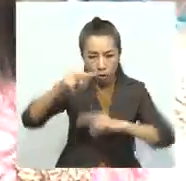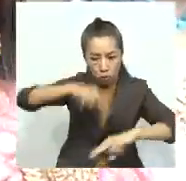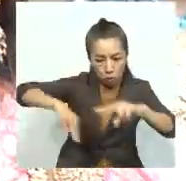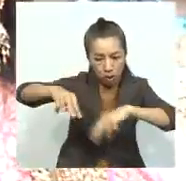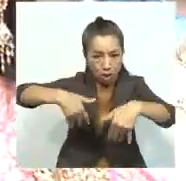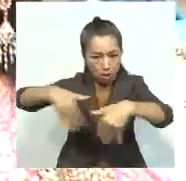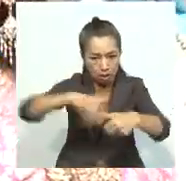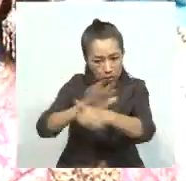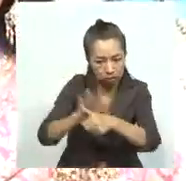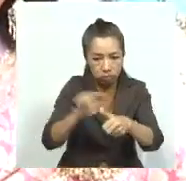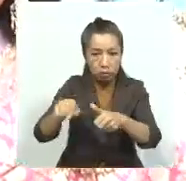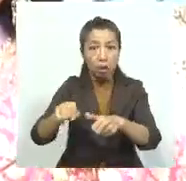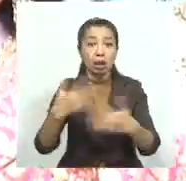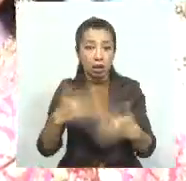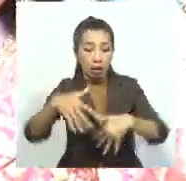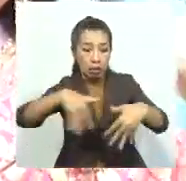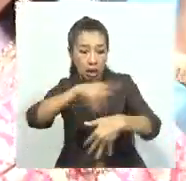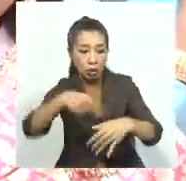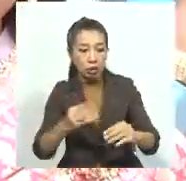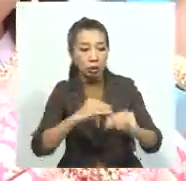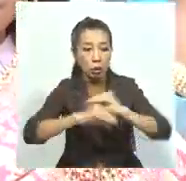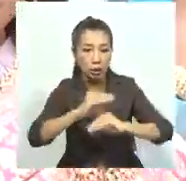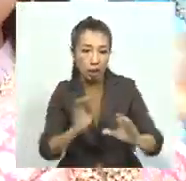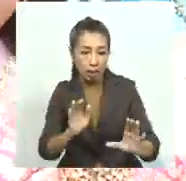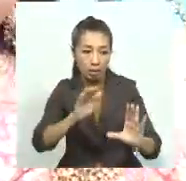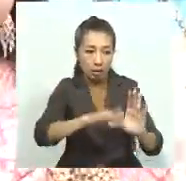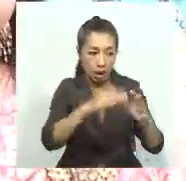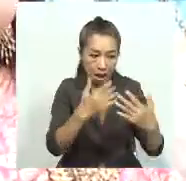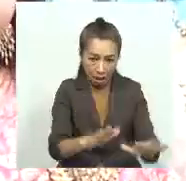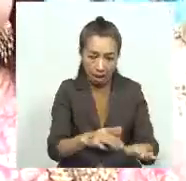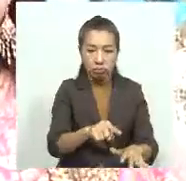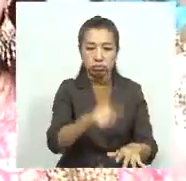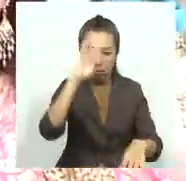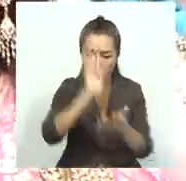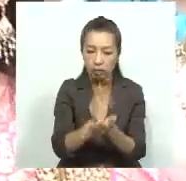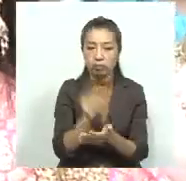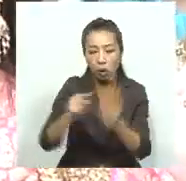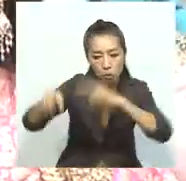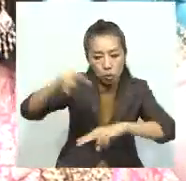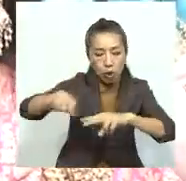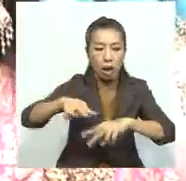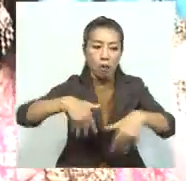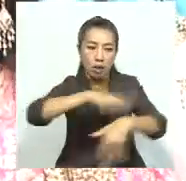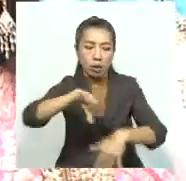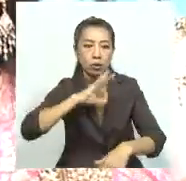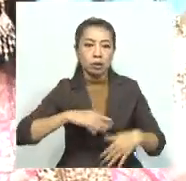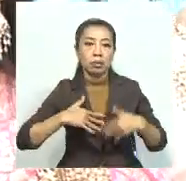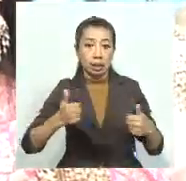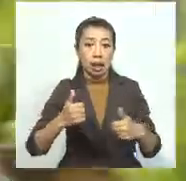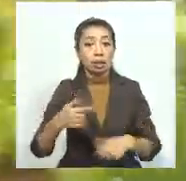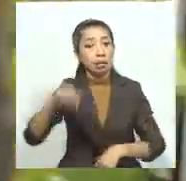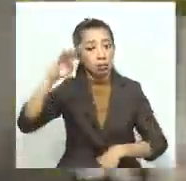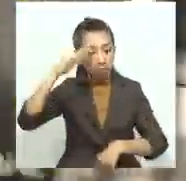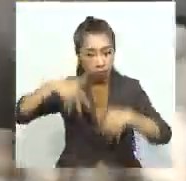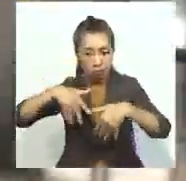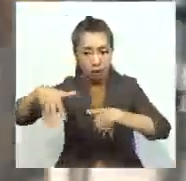ประชาชนรวมถึงประชาชนที่เข้าร่วมโครงการให้รู้สึกอุ่นใจในการทำงานของตำรวจซึ่งประชาชนสามารถ